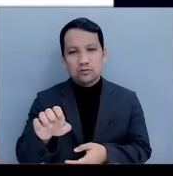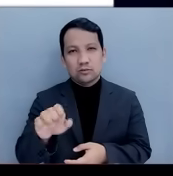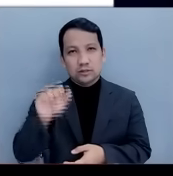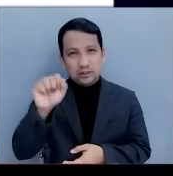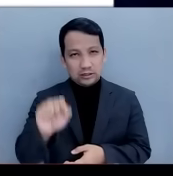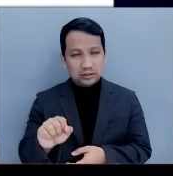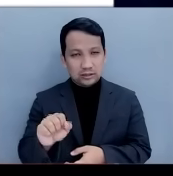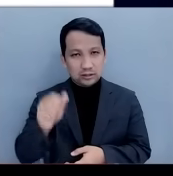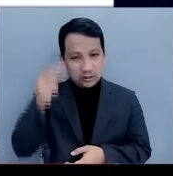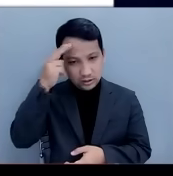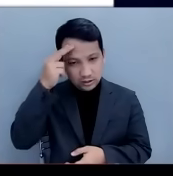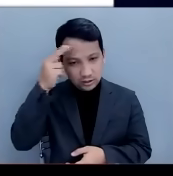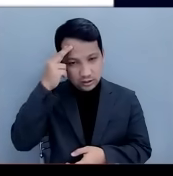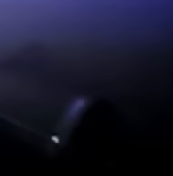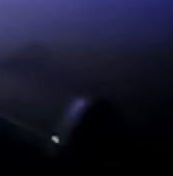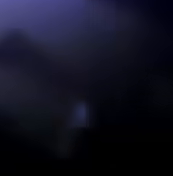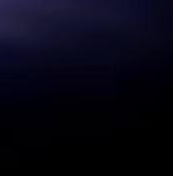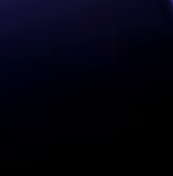Arabia at Russia.